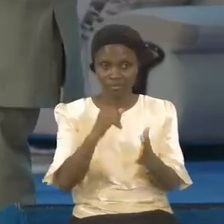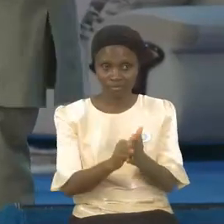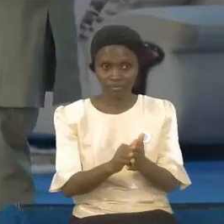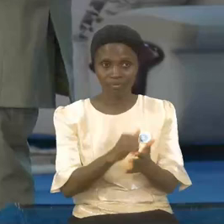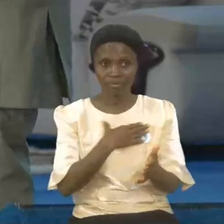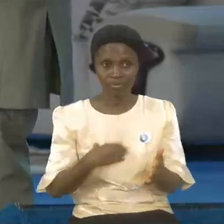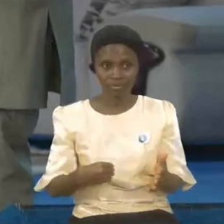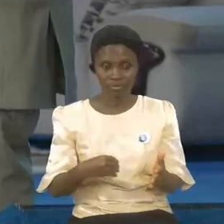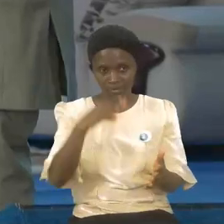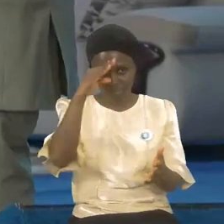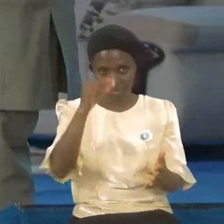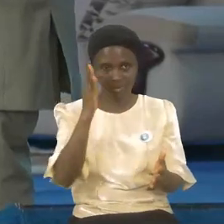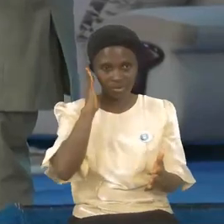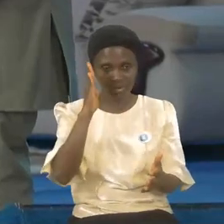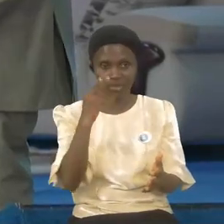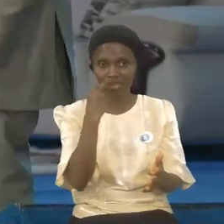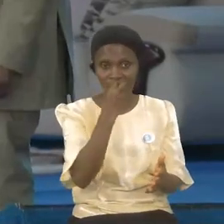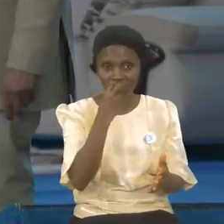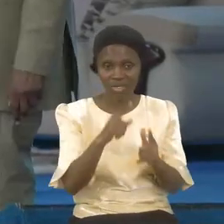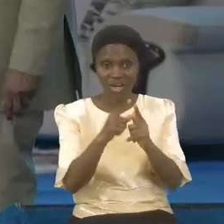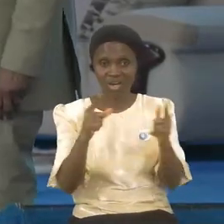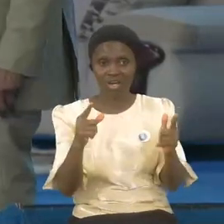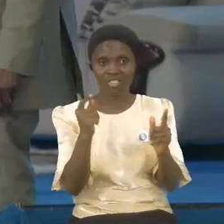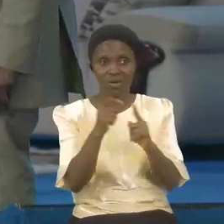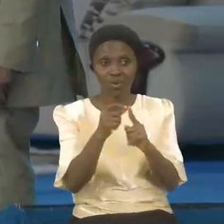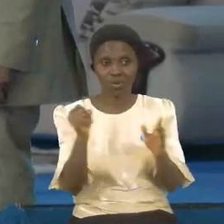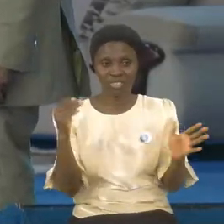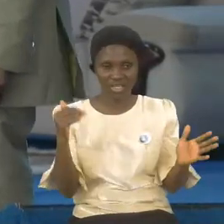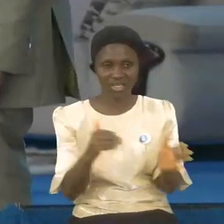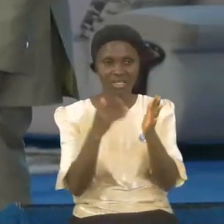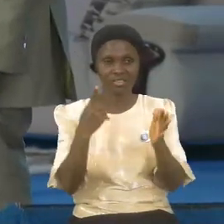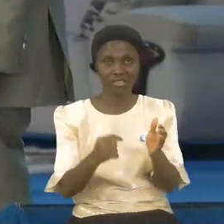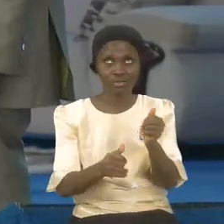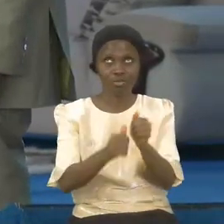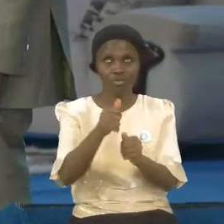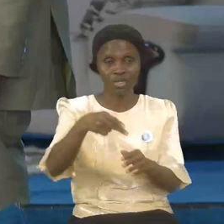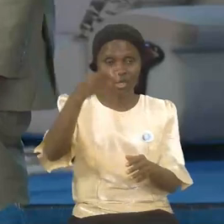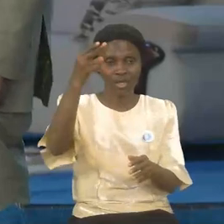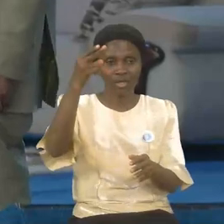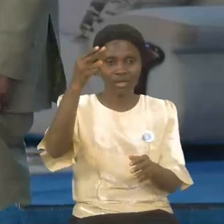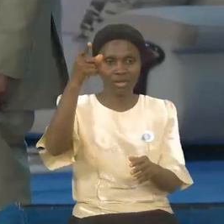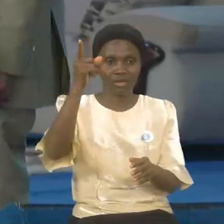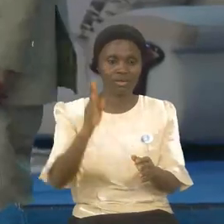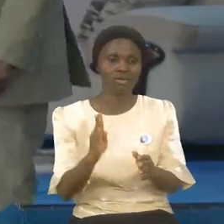et la prononcera des paroles contre le trait